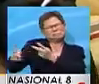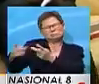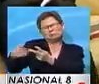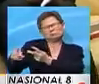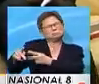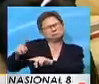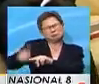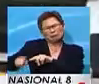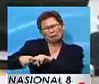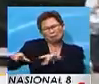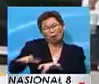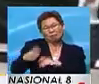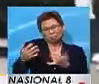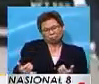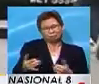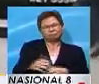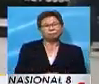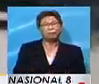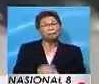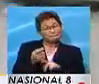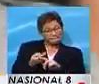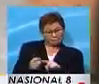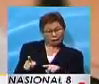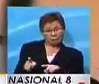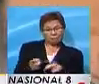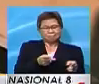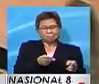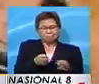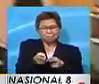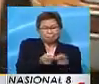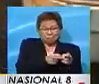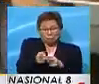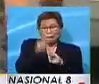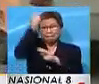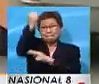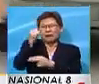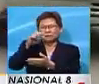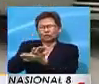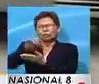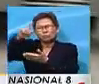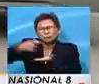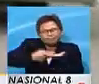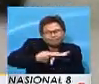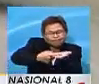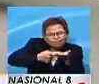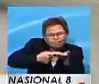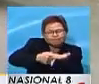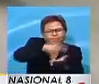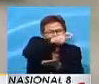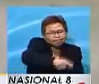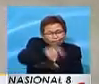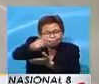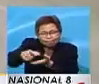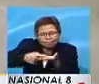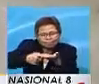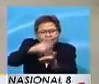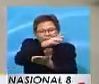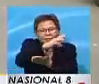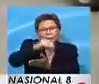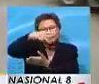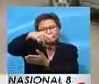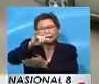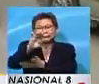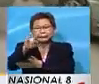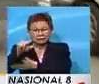untuk dilaksanakan ketika ini Sebaliknya pihak pengusaha bas sekolah wajar berbincang dengan pelbagai pihak termasuk persatuan ibu